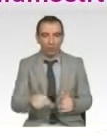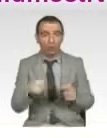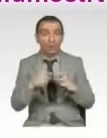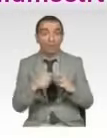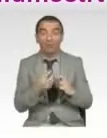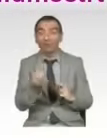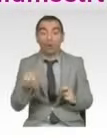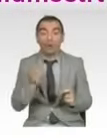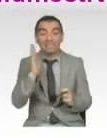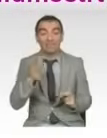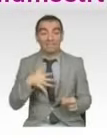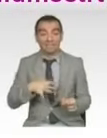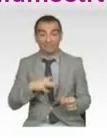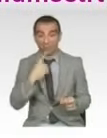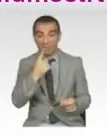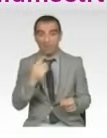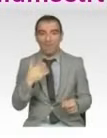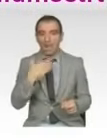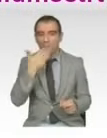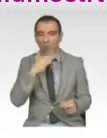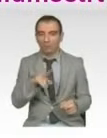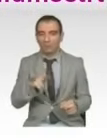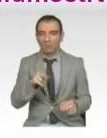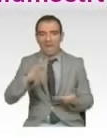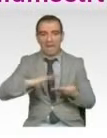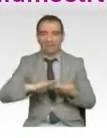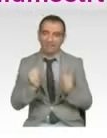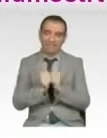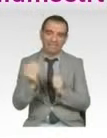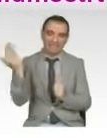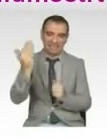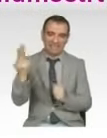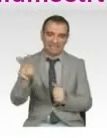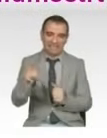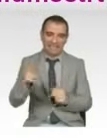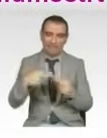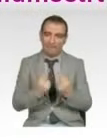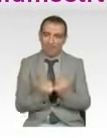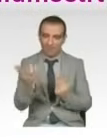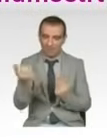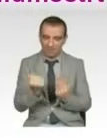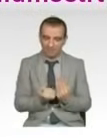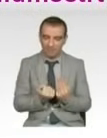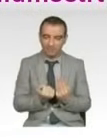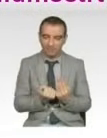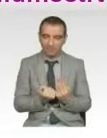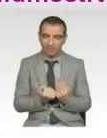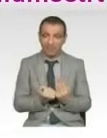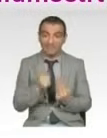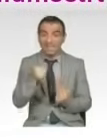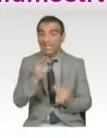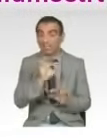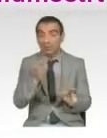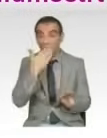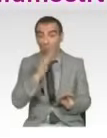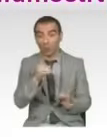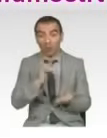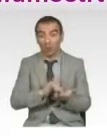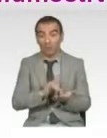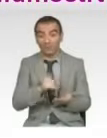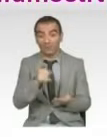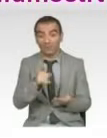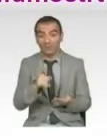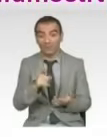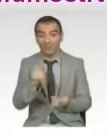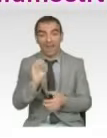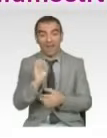gitmek istiyor dedi. Ben de yokmuşum gibi, arkadaşla gidecekmiş gibi ikisinin biletini aldım. Ha, sen hiç yoksun ortada. Hiç yoktum. Ben zaten